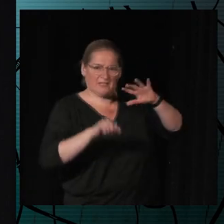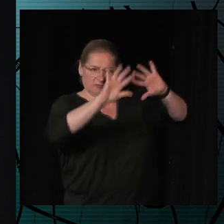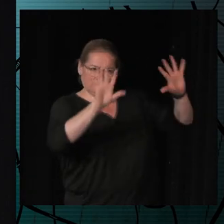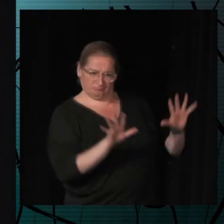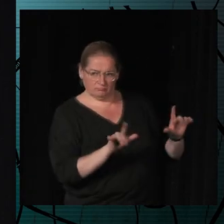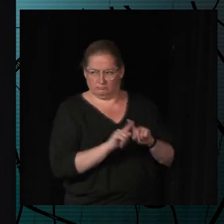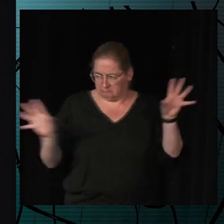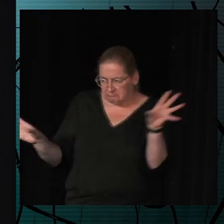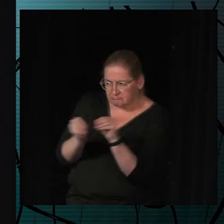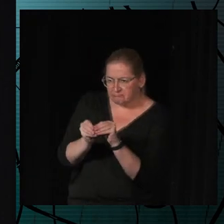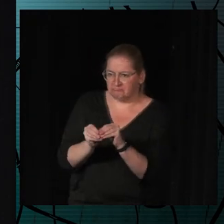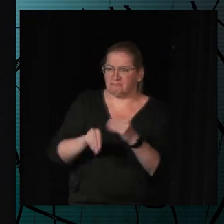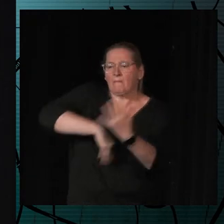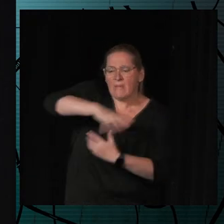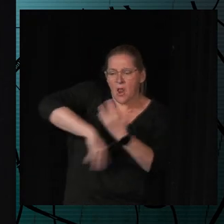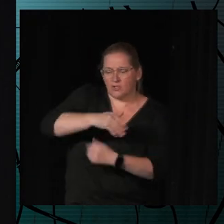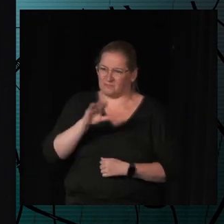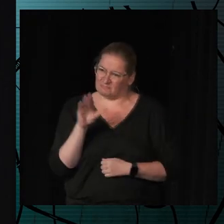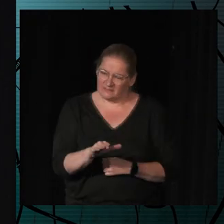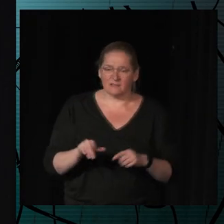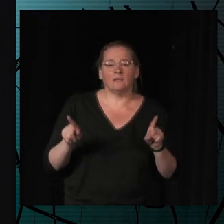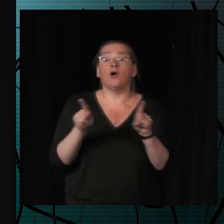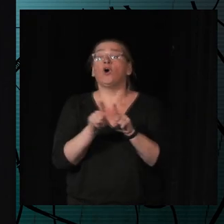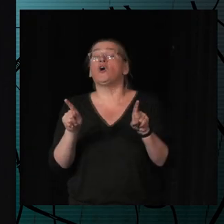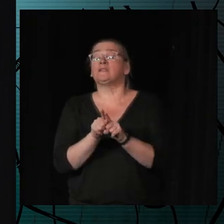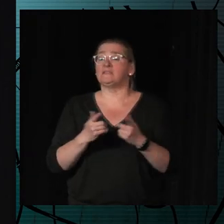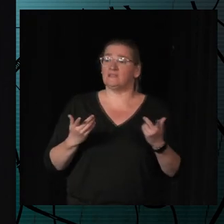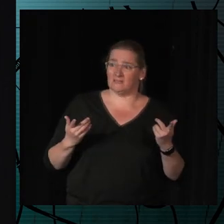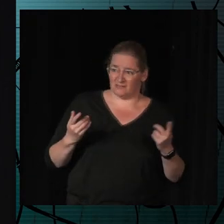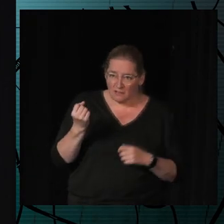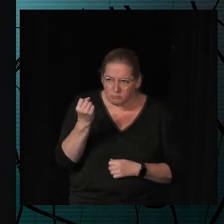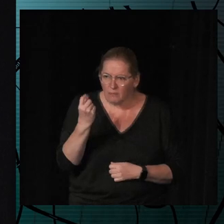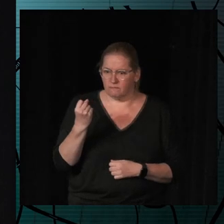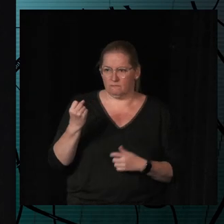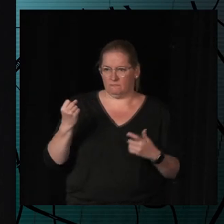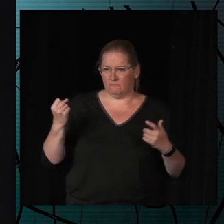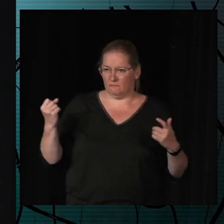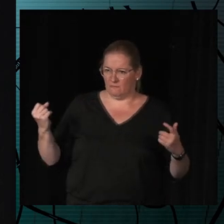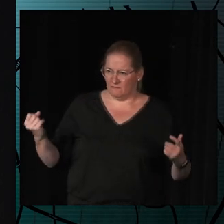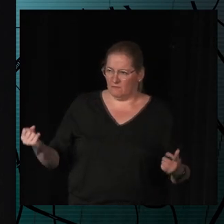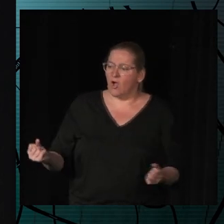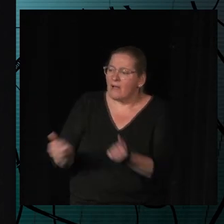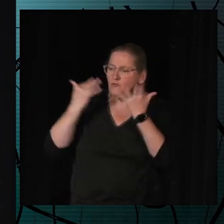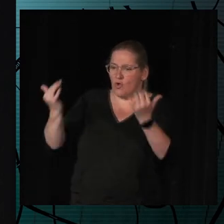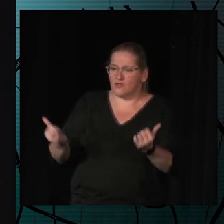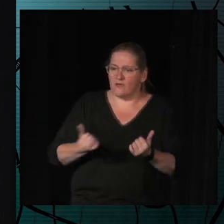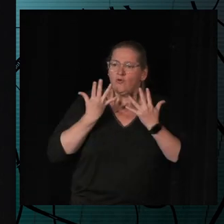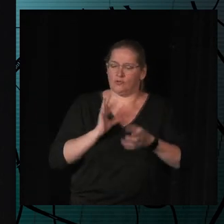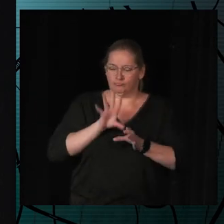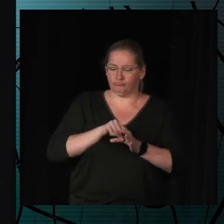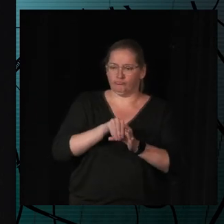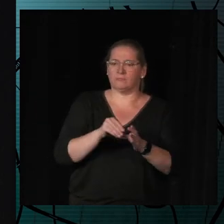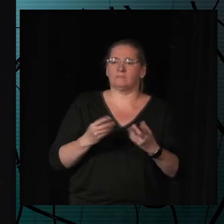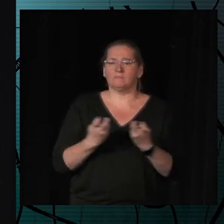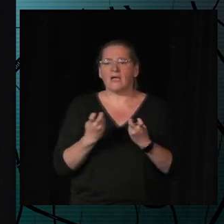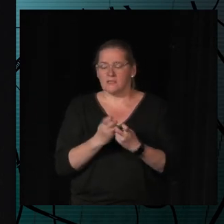très très bien donc il il y a déjà ce mélange euh c'est une série qui va très tôt assimiler beaucoup d'influence on parlait de hone in the dark évidemment mais beaucoup